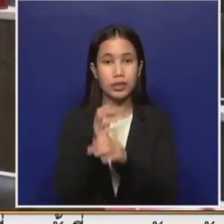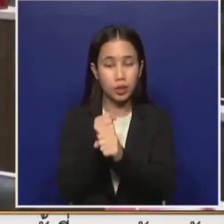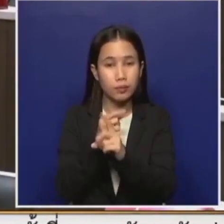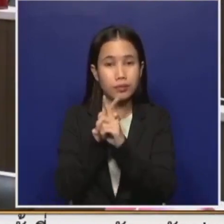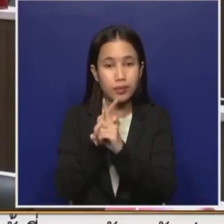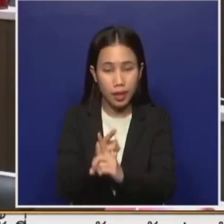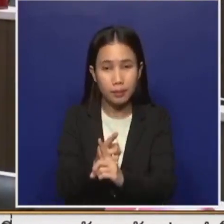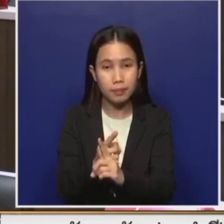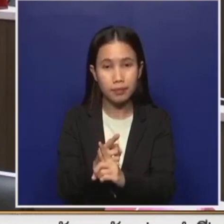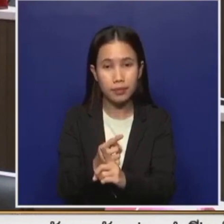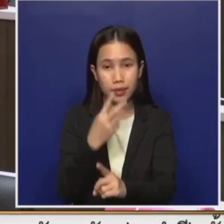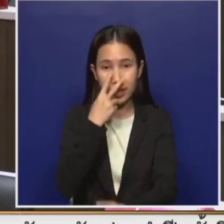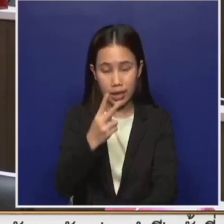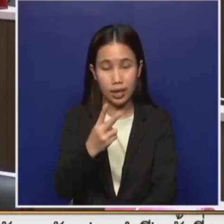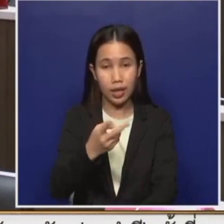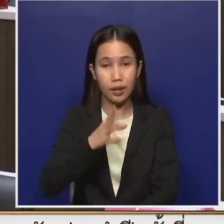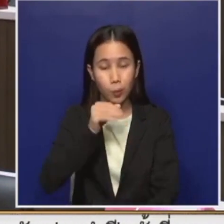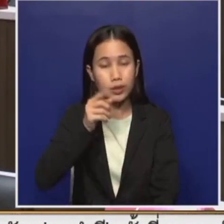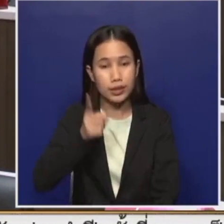สิ่งที่เป็สิ่งที่เห็และขอที่จริ